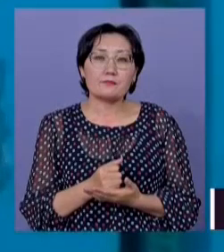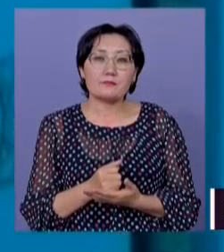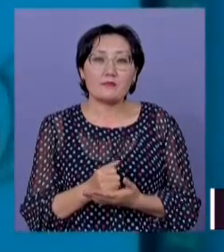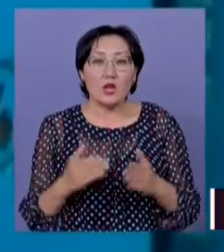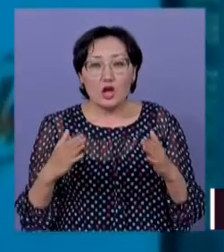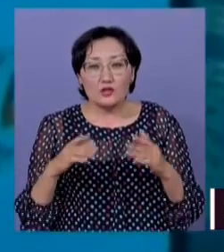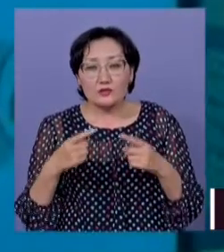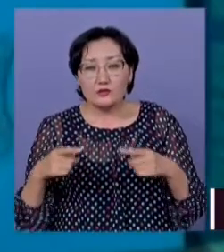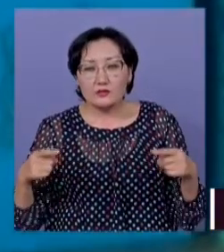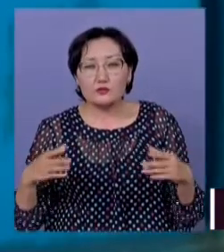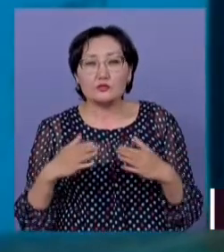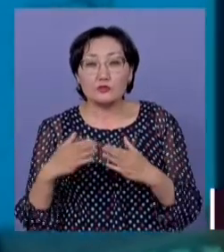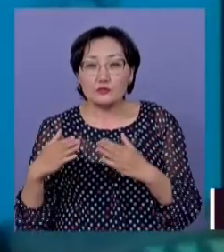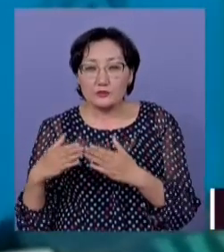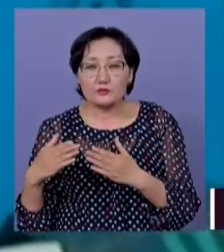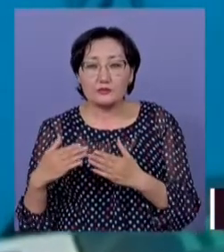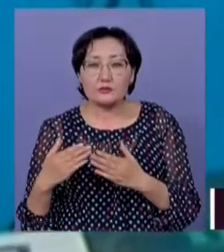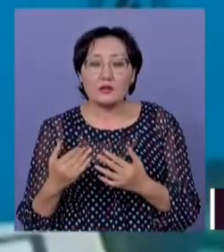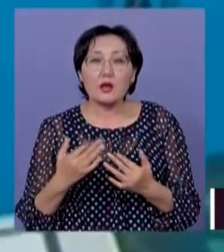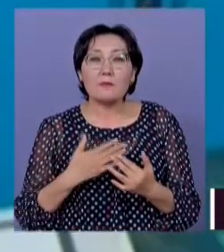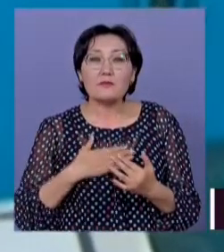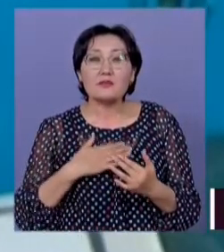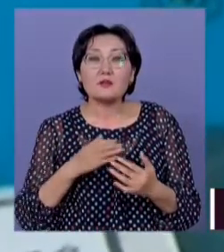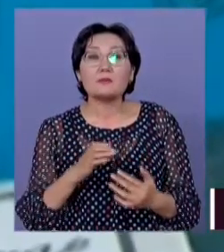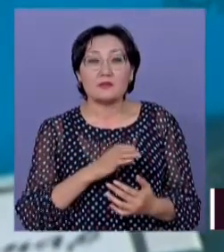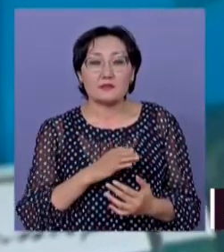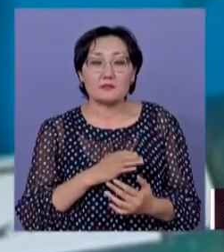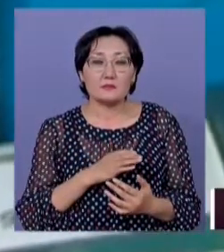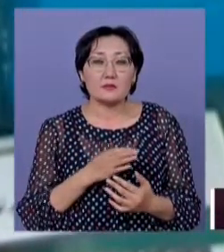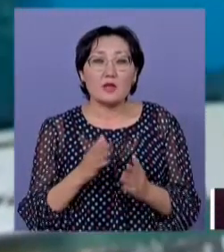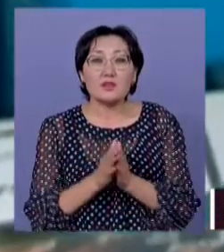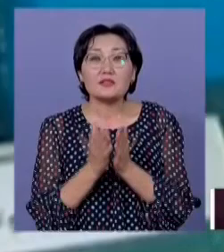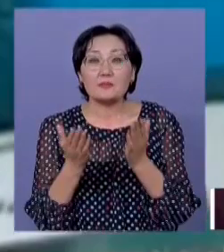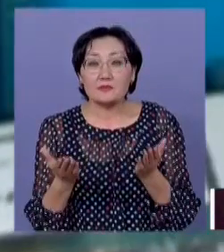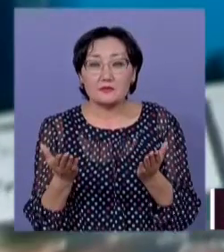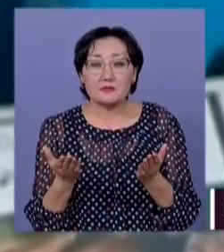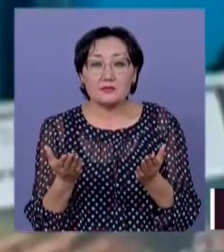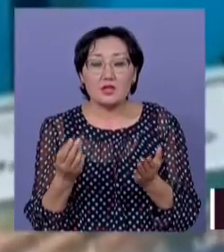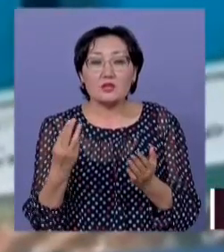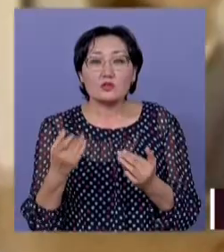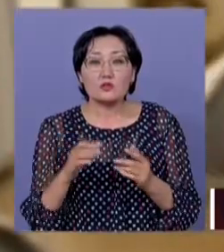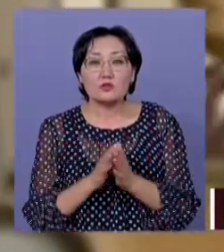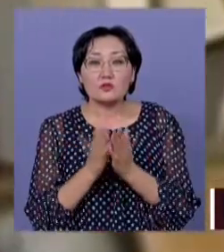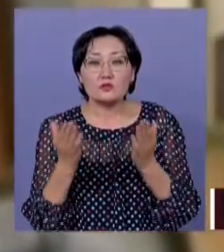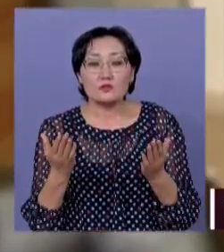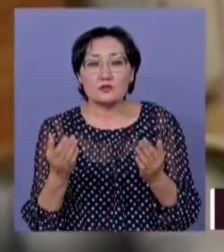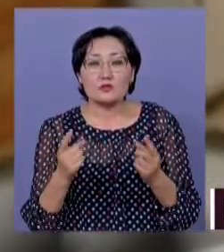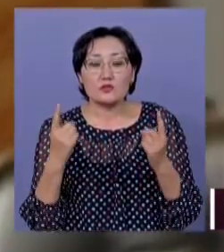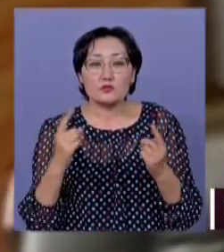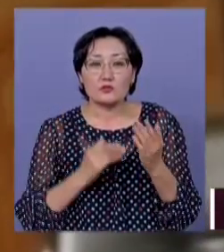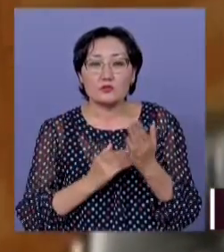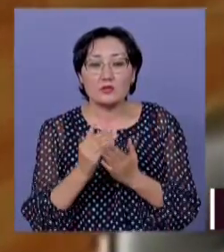үй-жай жинайды. Ал менің байлығым кітаптар. Шерхан шығармашылығының шырқау